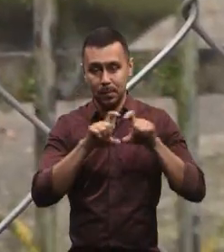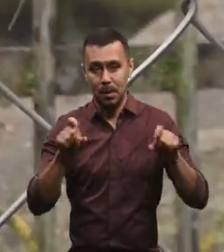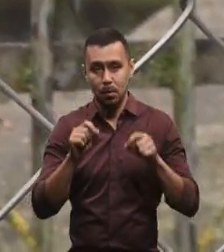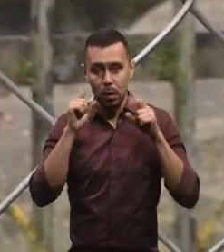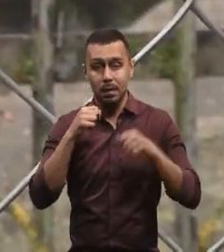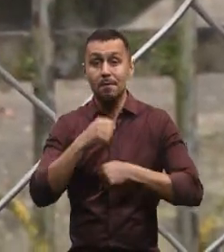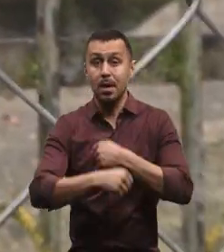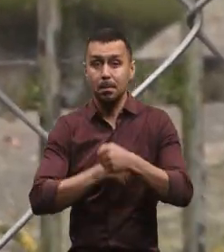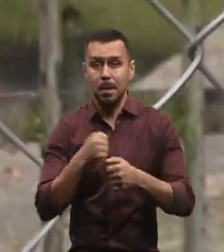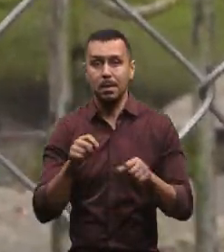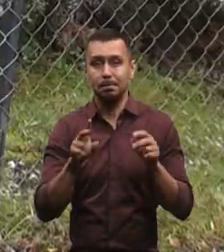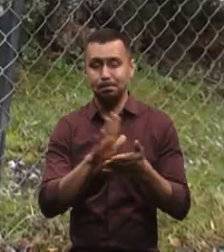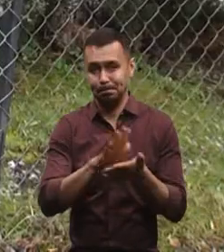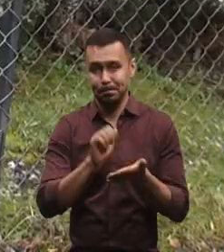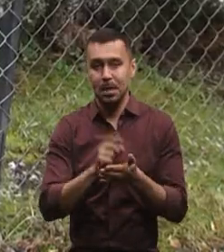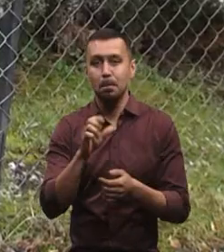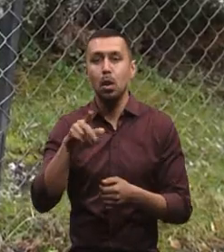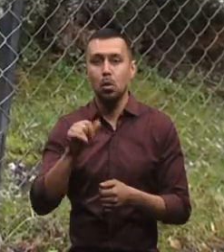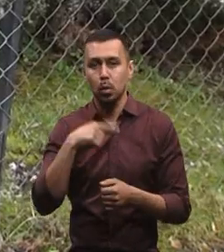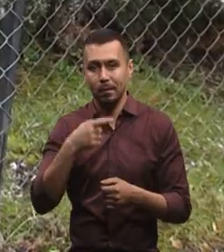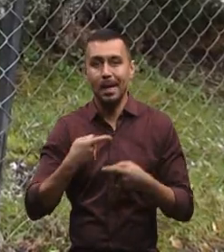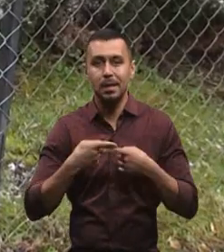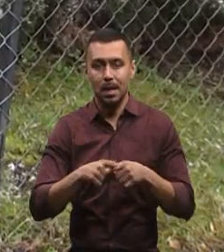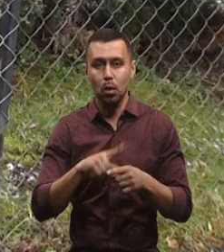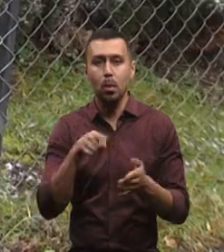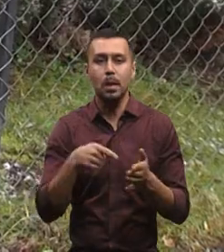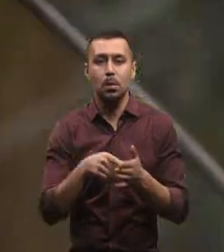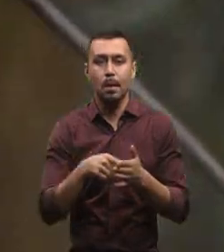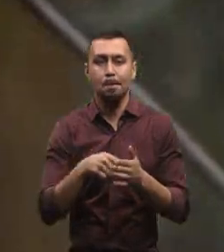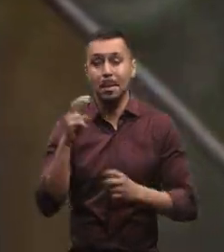ведмідь на кличку Балу, розповів інженер комунального підприємства «Парки та